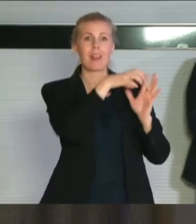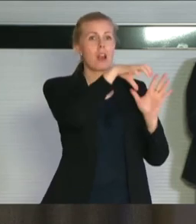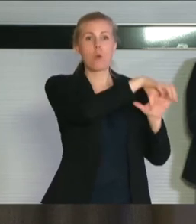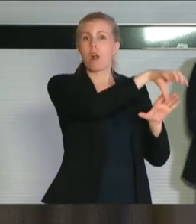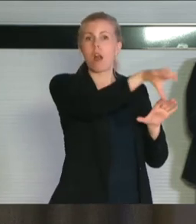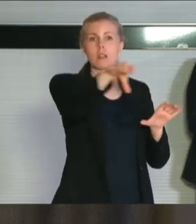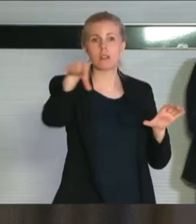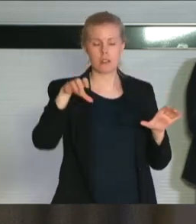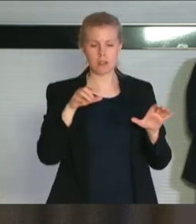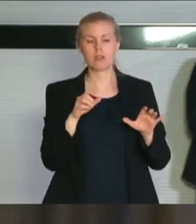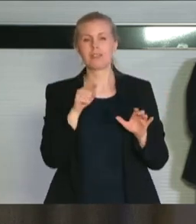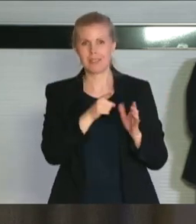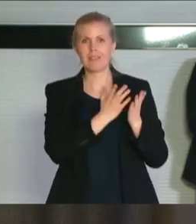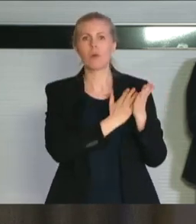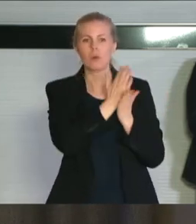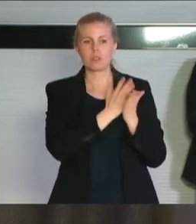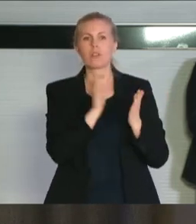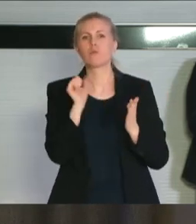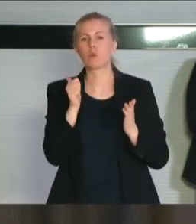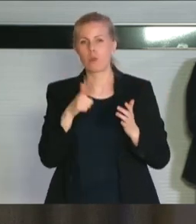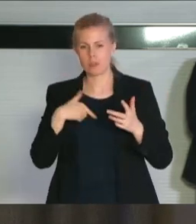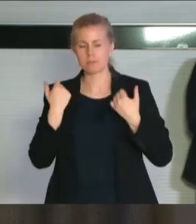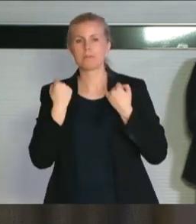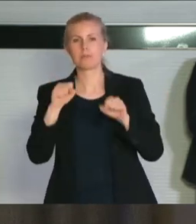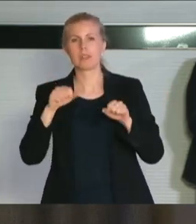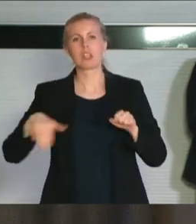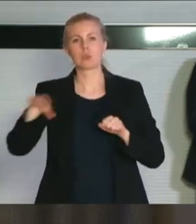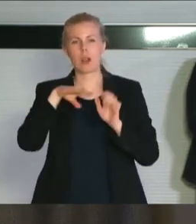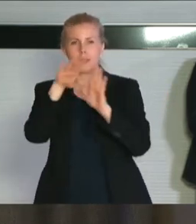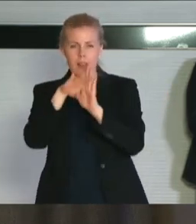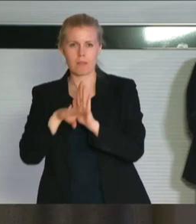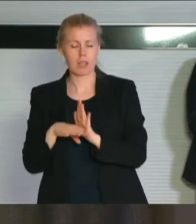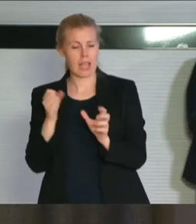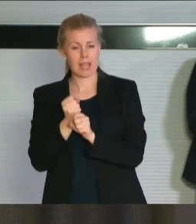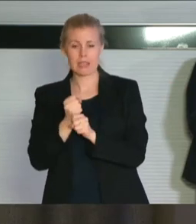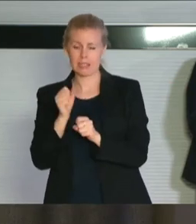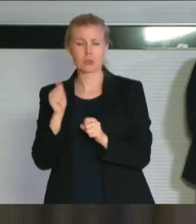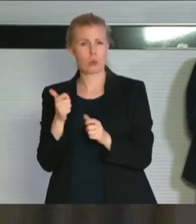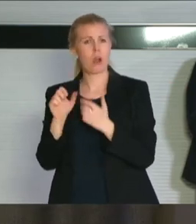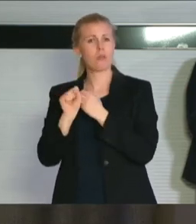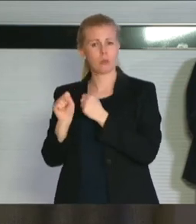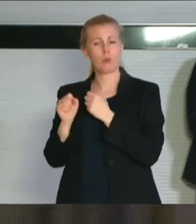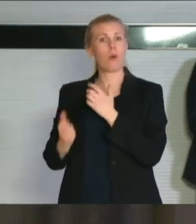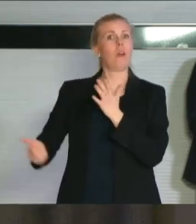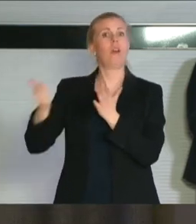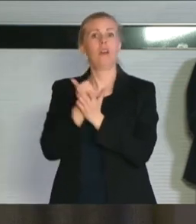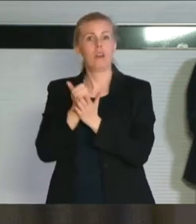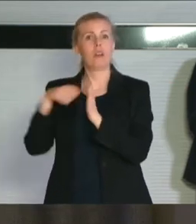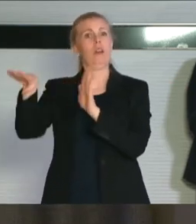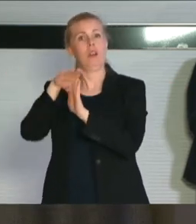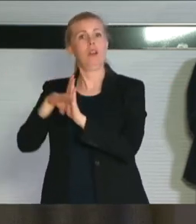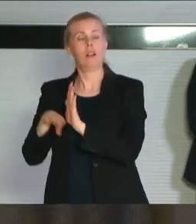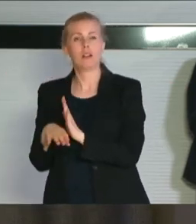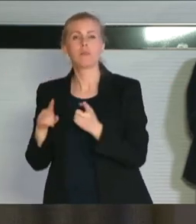jo nå årsaken at de ba om et nasjonalt regelverk. Og det er et regelverk som vi gjerne skulle ha vært foruten, men det var nødvendig for å hjelpe disse kommunene